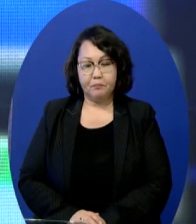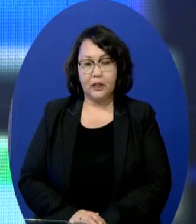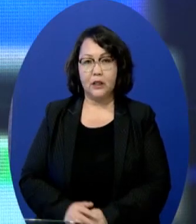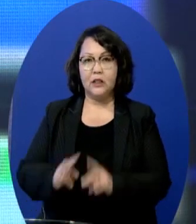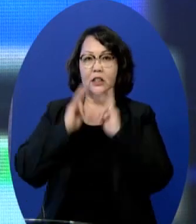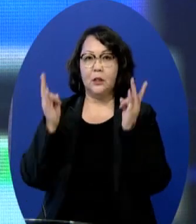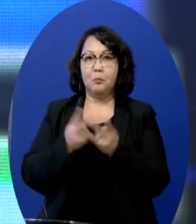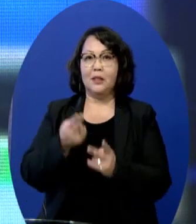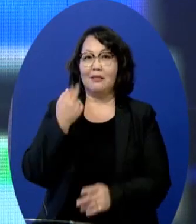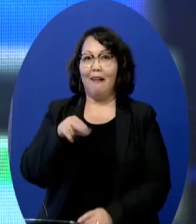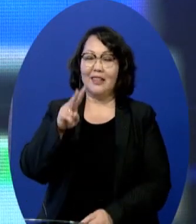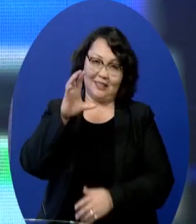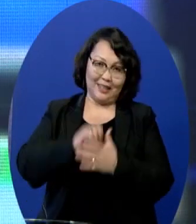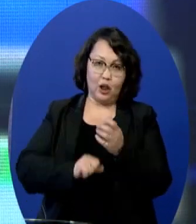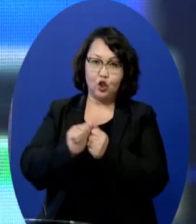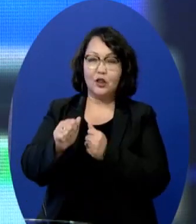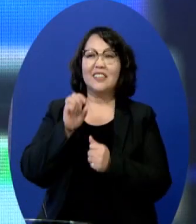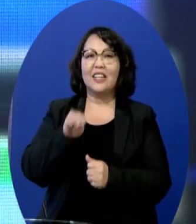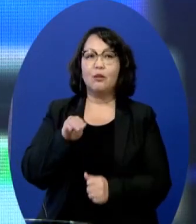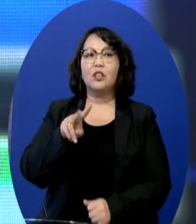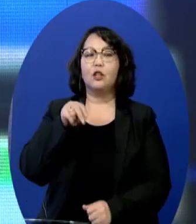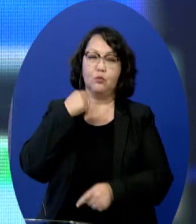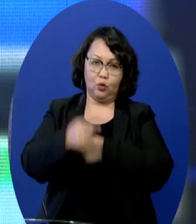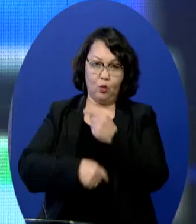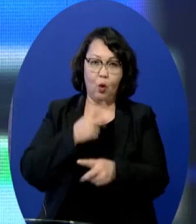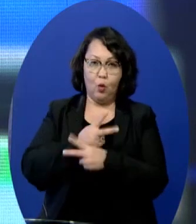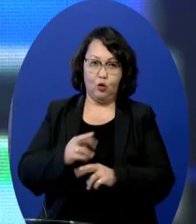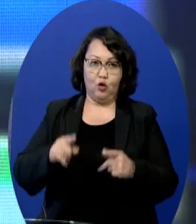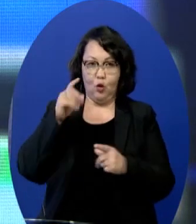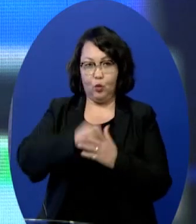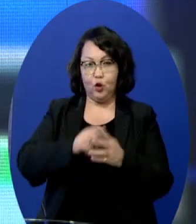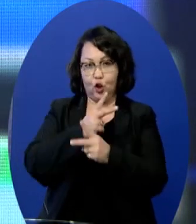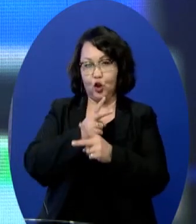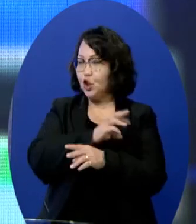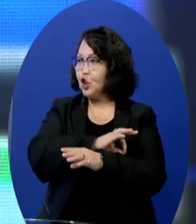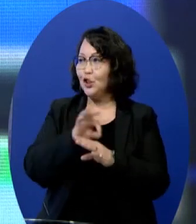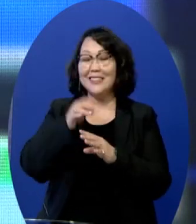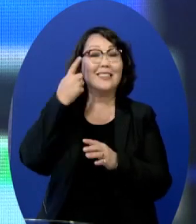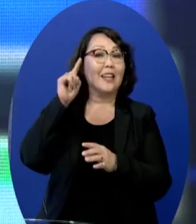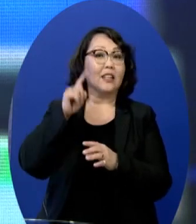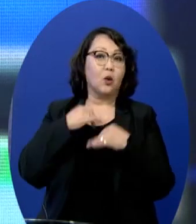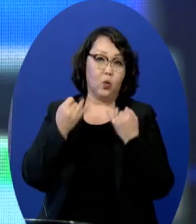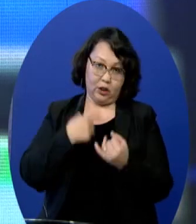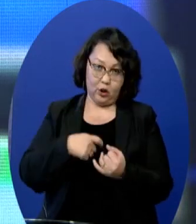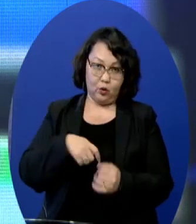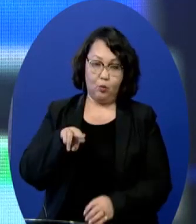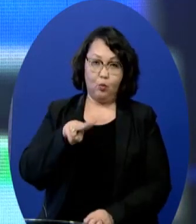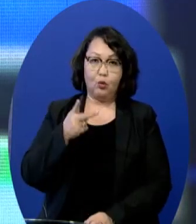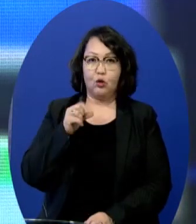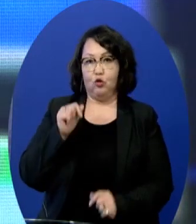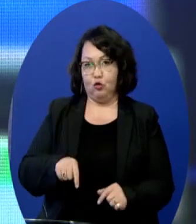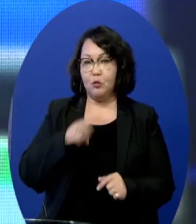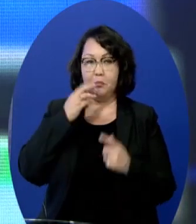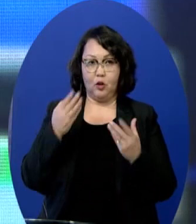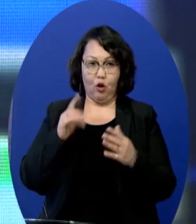Нийгмийн даатгалын сангаас олгох тэтгэврийн тэтгэмжийн тухай хууль дээр өөрчлөлт оруулахад төсөл санаачилсан тухай улсын хурлын гишүүн Пүрэвдорж өнөөдөр мэдээллээ.